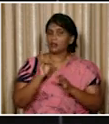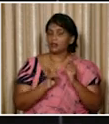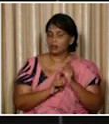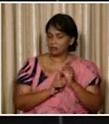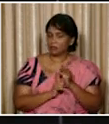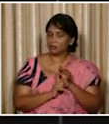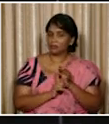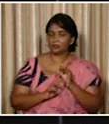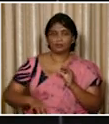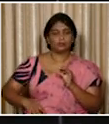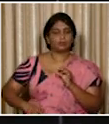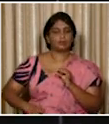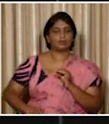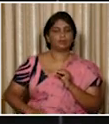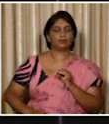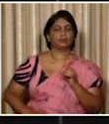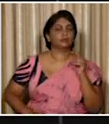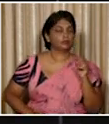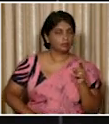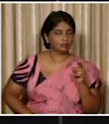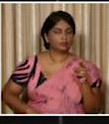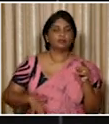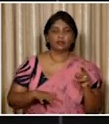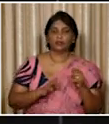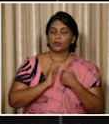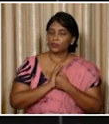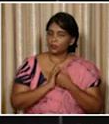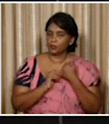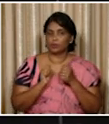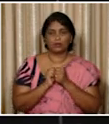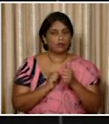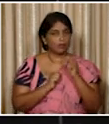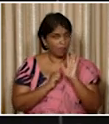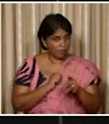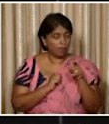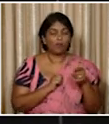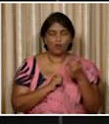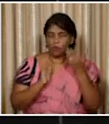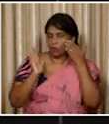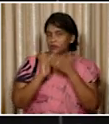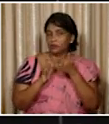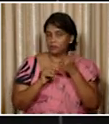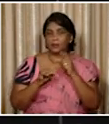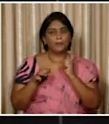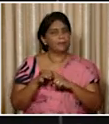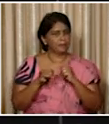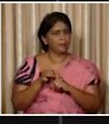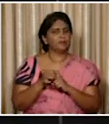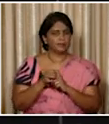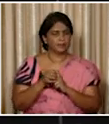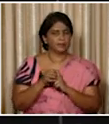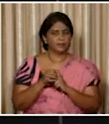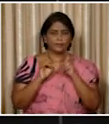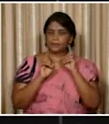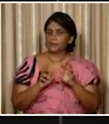கள்ளங்கபடமற்ற இதய சுத்தியோடு செயல்படுவாரானால், இனங்களை மதித்து செயல்படுவாரானால் இந்த நாட்டில் இவ்வளவு பிரச்சனை வந்திருக்க நியாயமில்லை. தமிழர்கள்